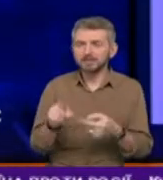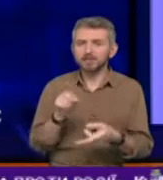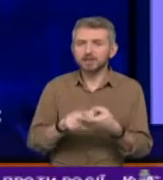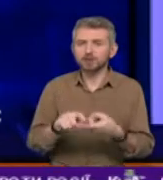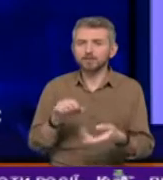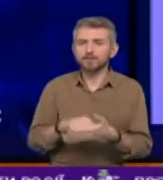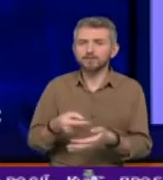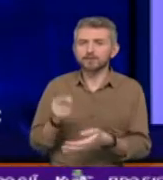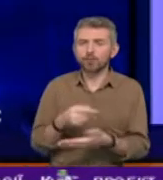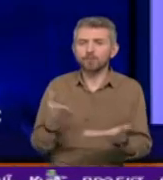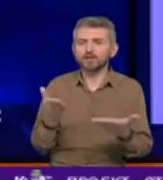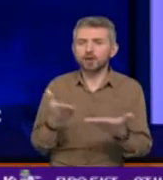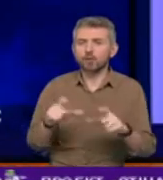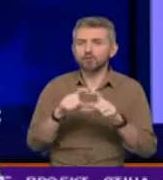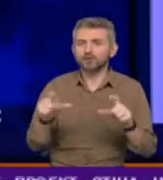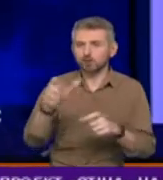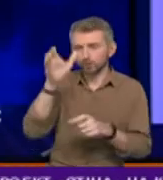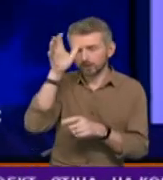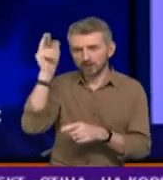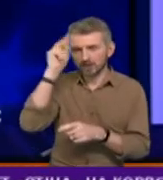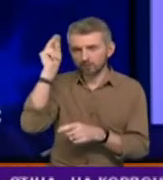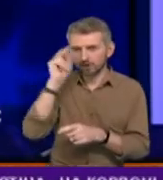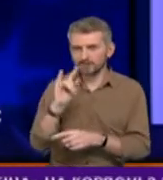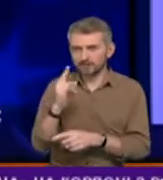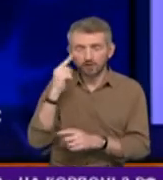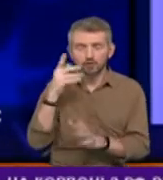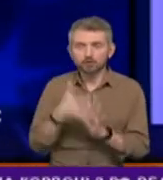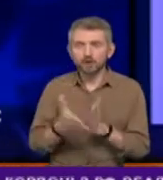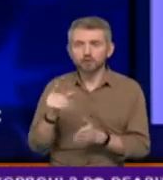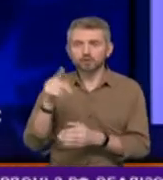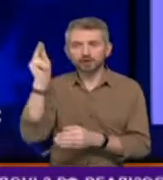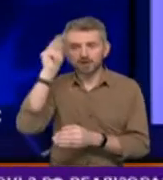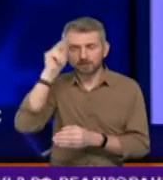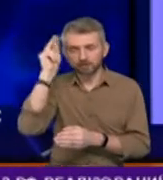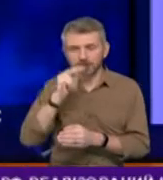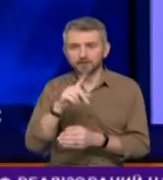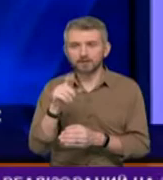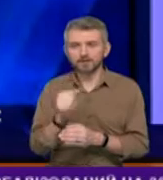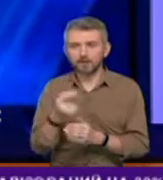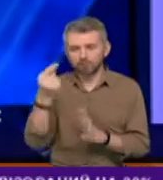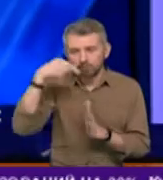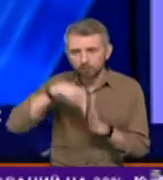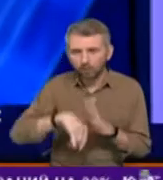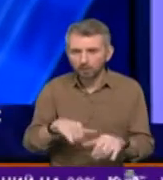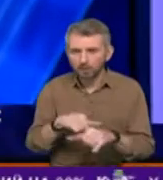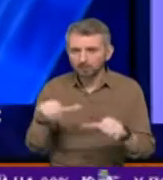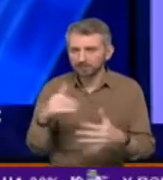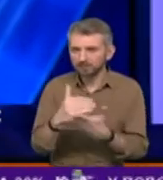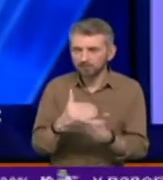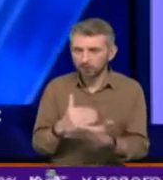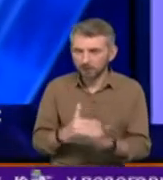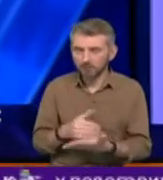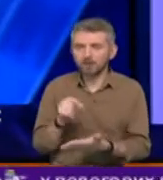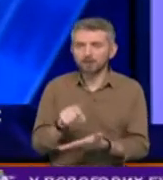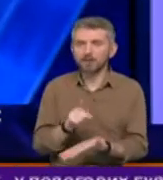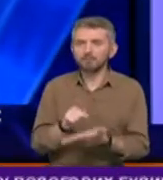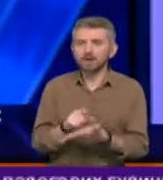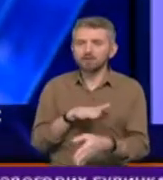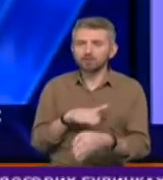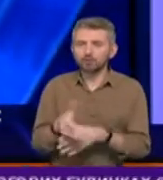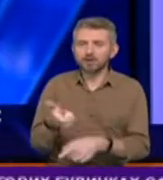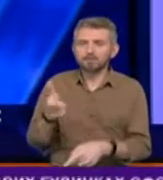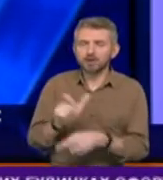якщо б ми поставили, да, якщо держава в особі центру або міністерство поставило вимогу, що абсолютно всі предмети складаємо українською, то ми б